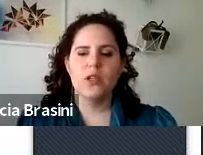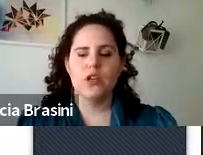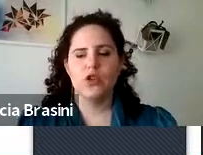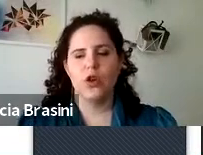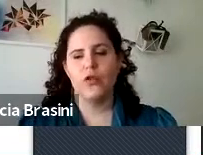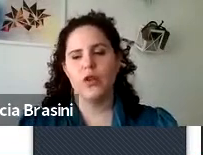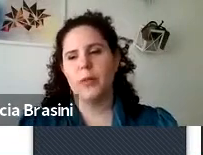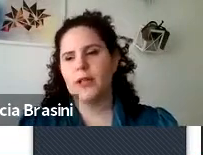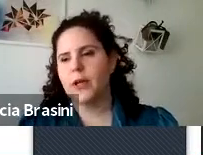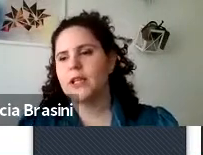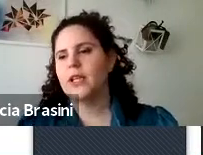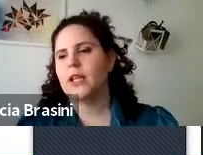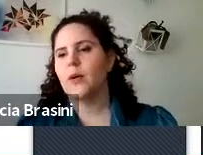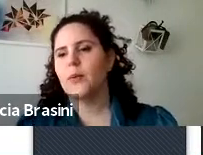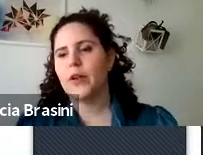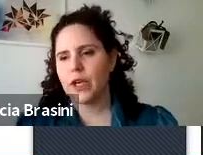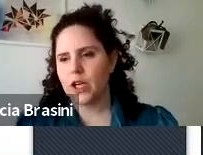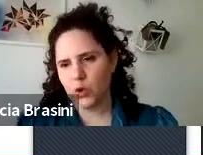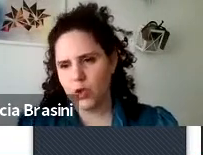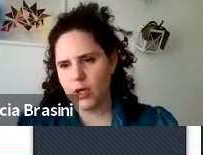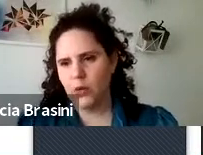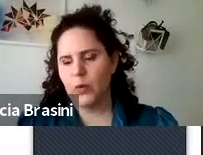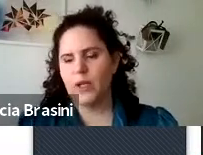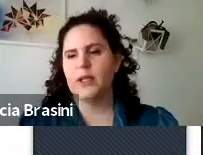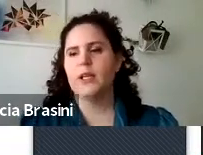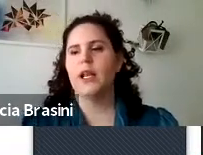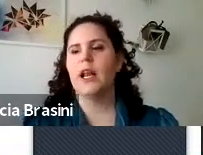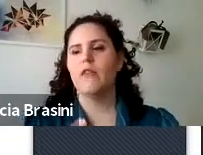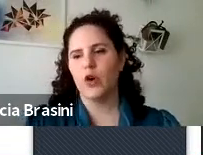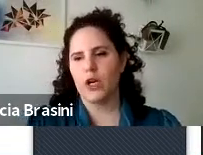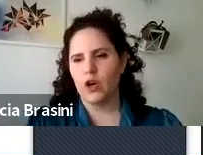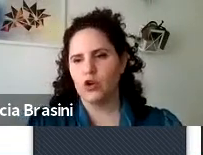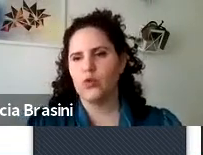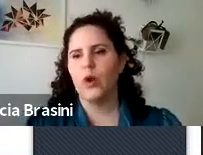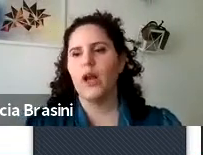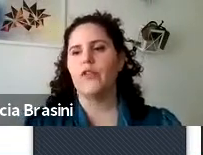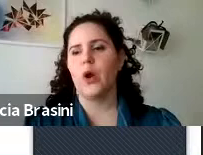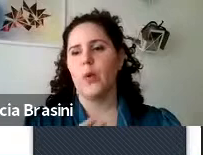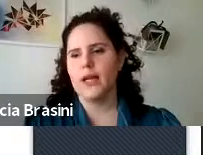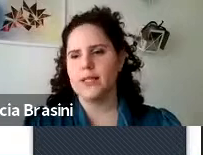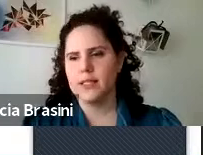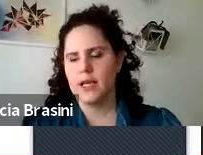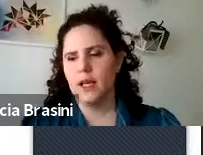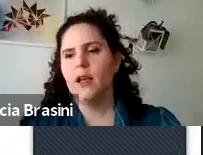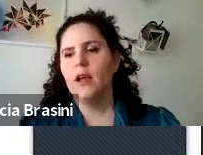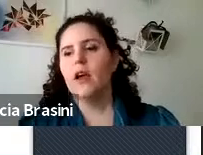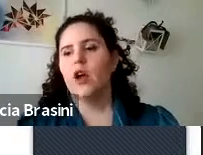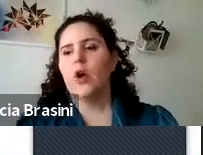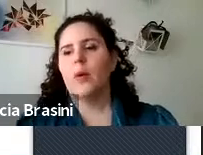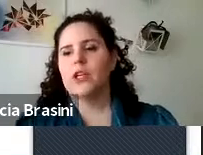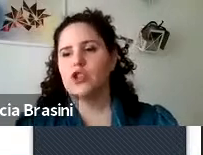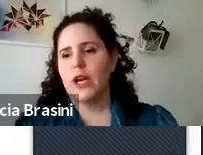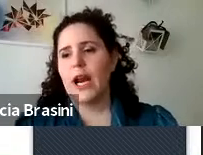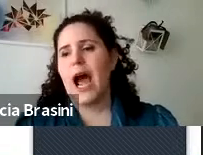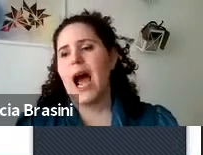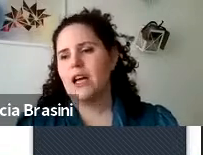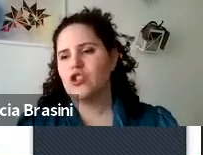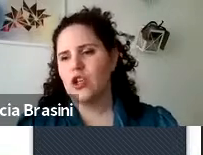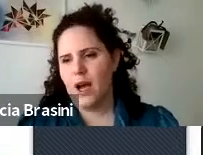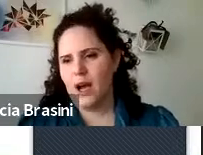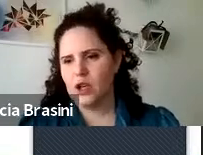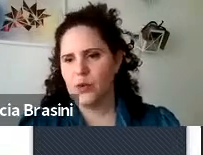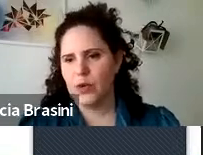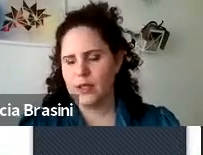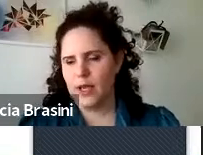protesi acustiche sono fondamentalmente degli amplificatori, quindi lavorano sulle frequenze che una persona